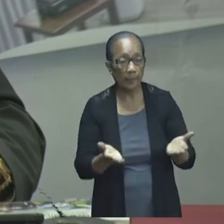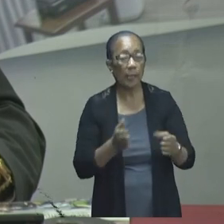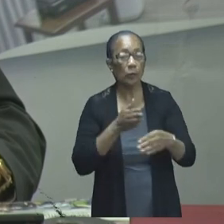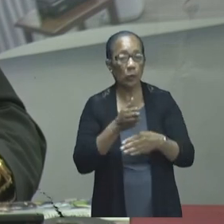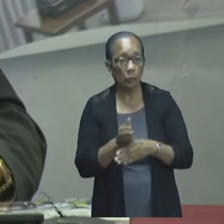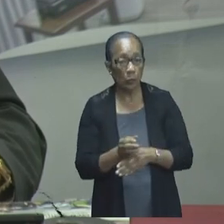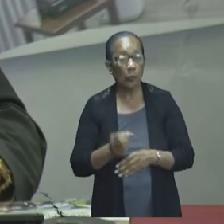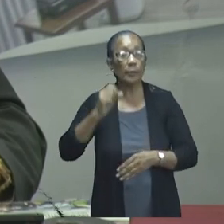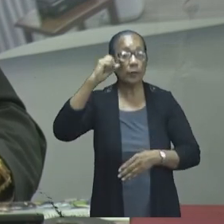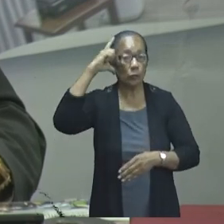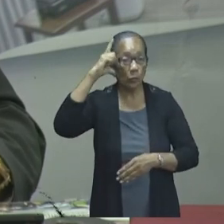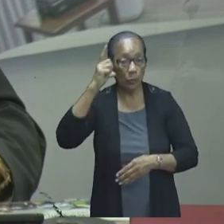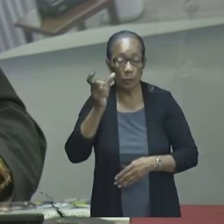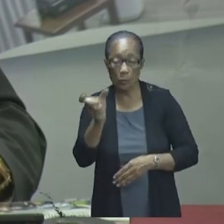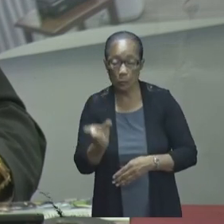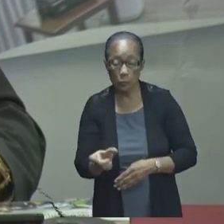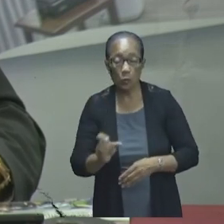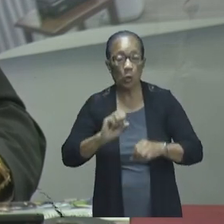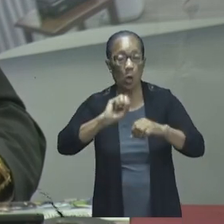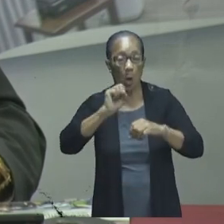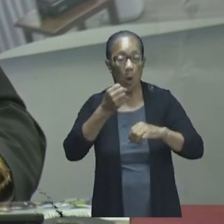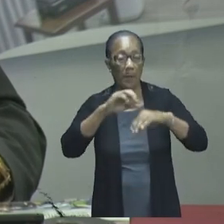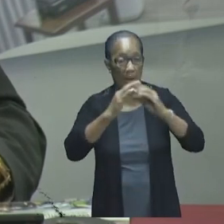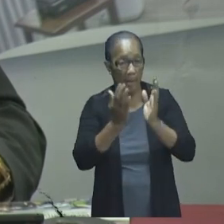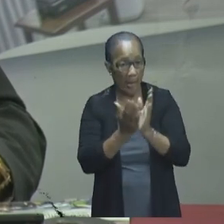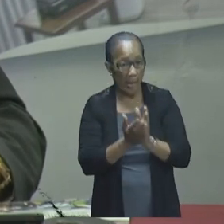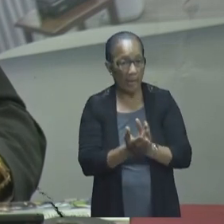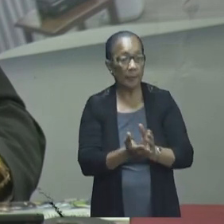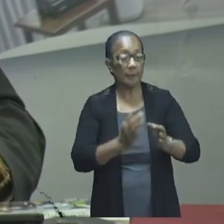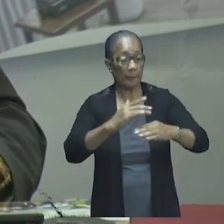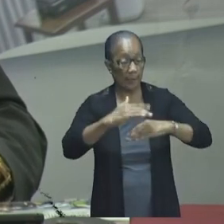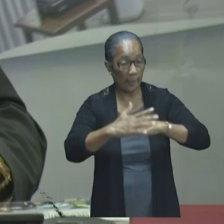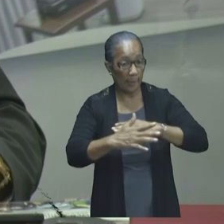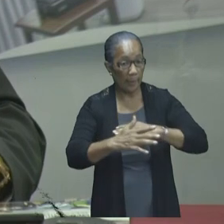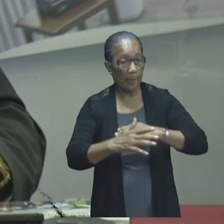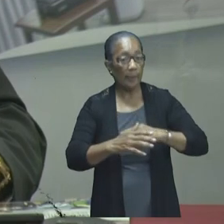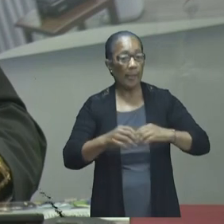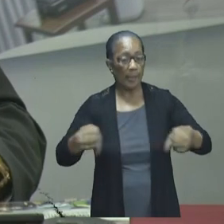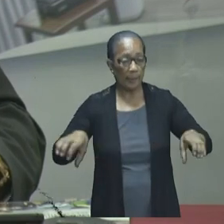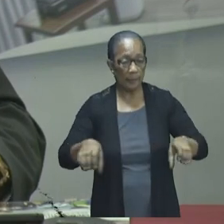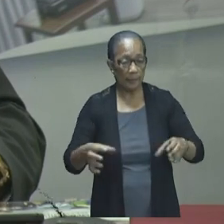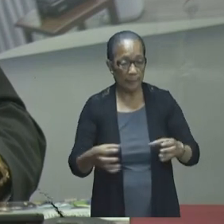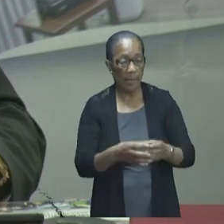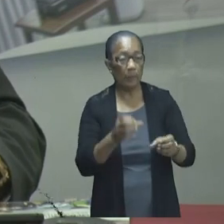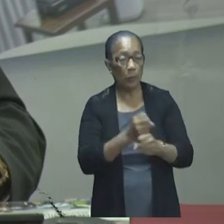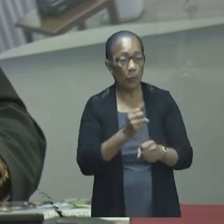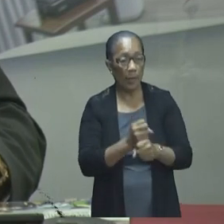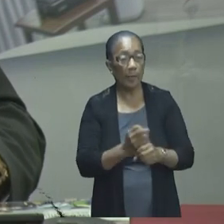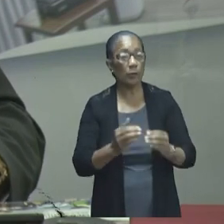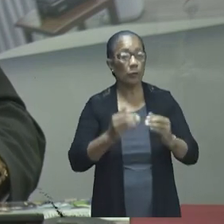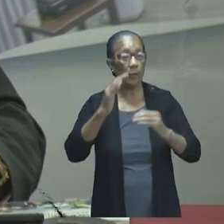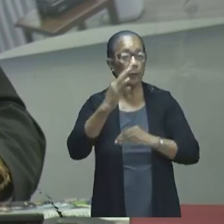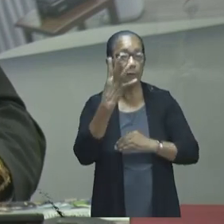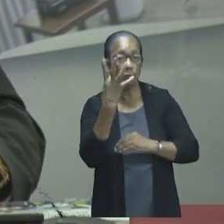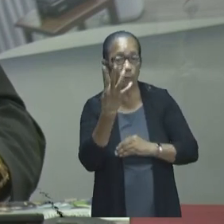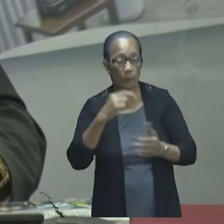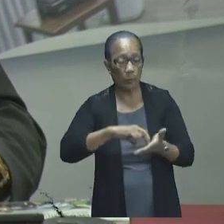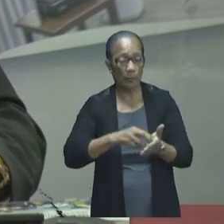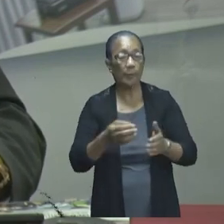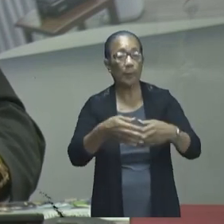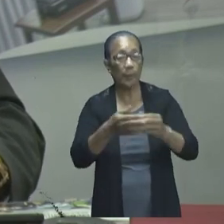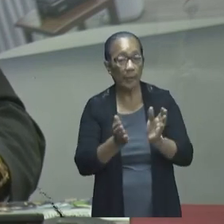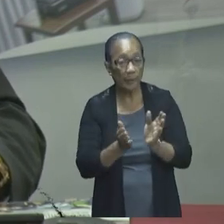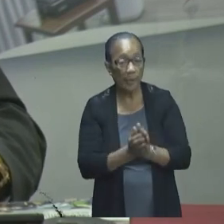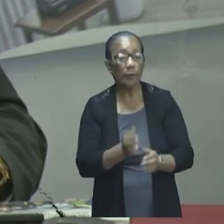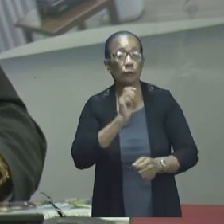een deskundige die we gevraagd hebben om alles uit te werken en de coalitie topping besloten namelijk dat de vier politieke partijen de